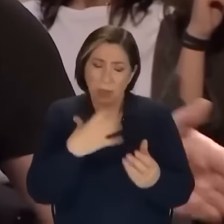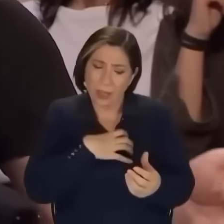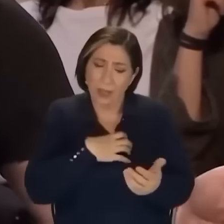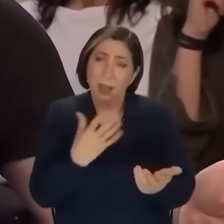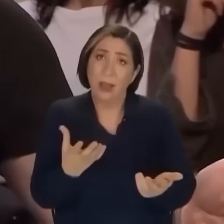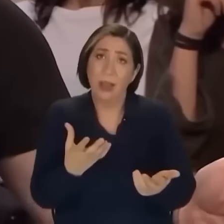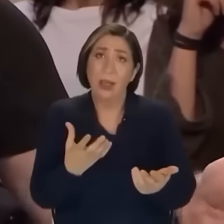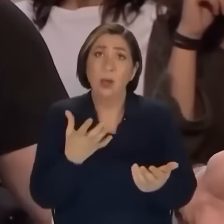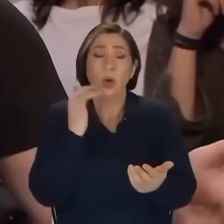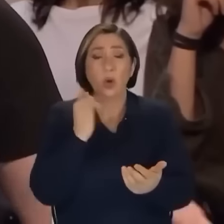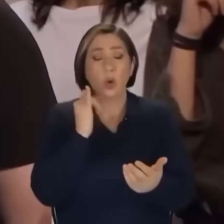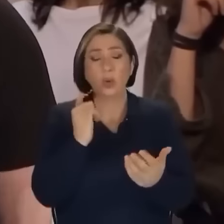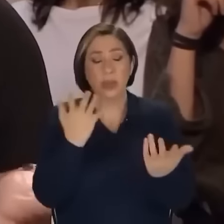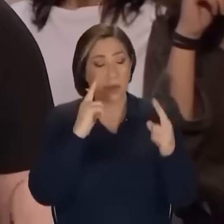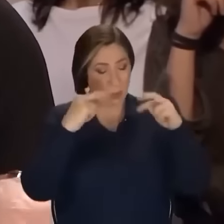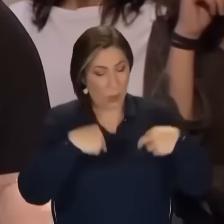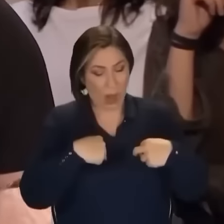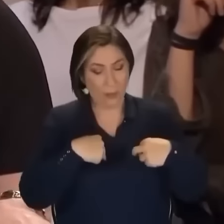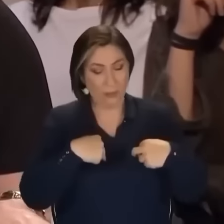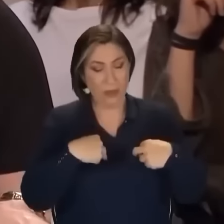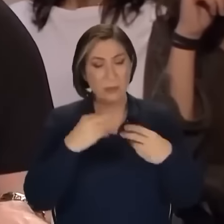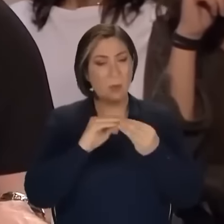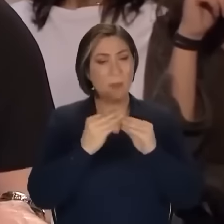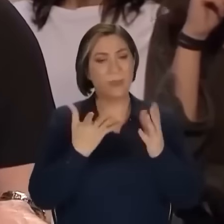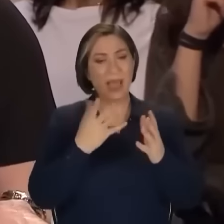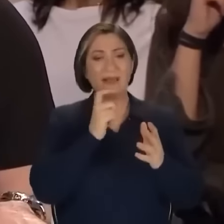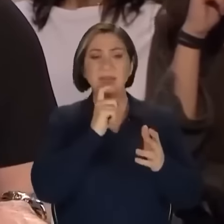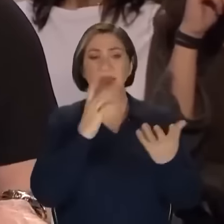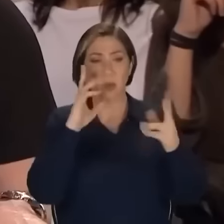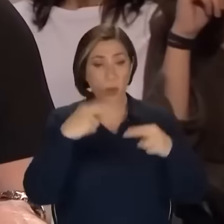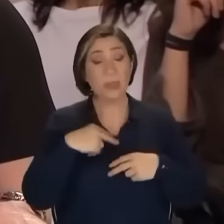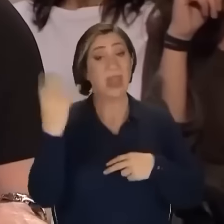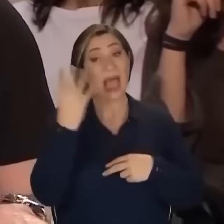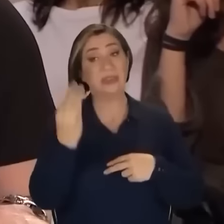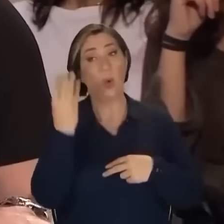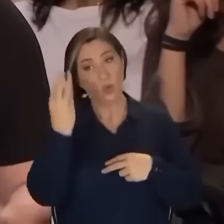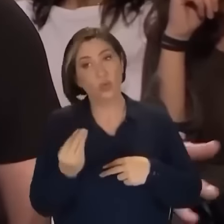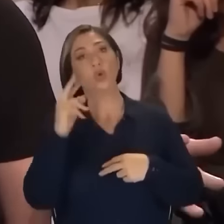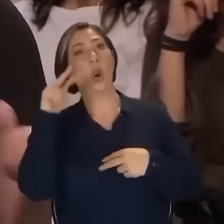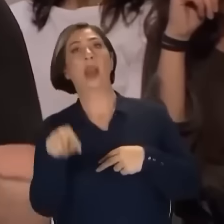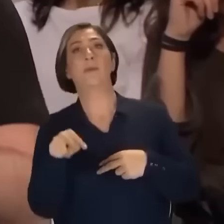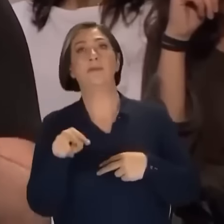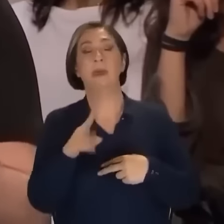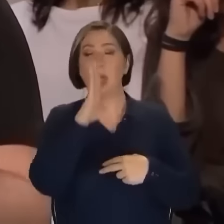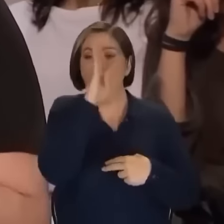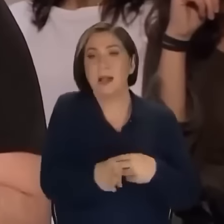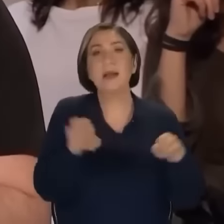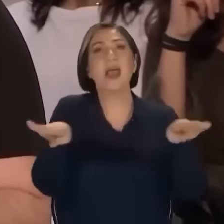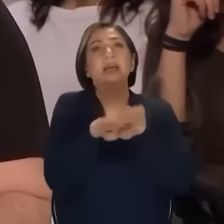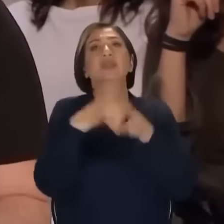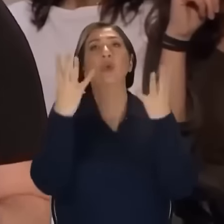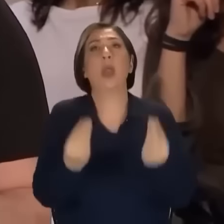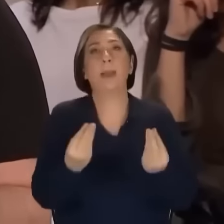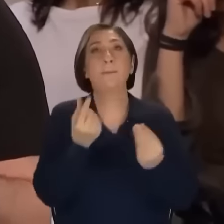kendimizi kötü durumumuzu görelim Yani bir kusurlu halimizi daha iyisi de mümkün olduğunu görelim Adil olalım Yani